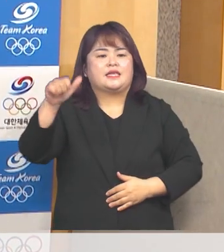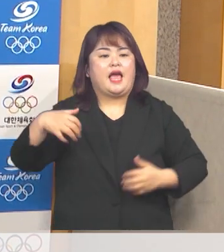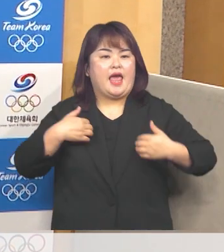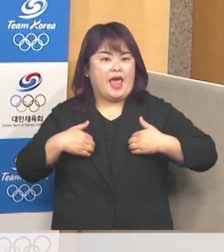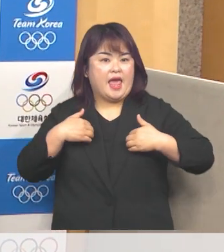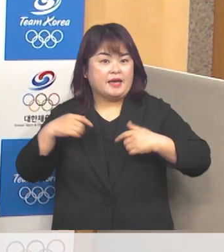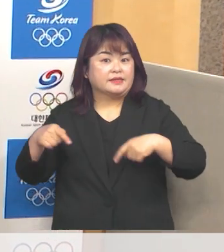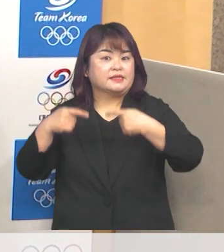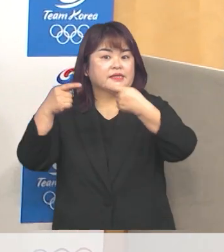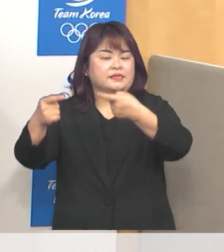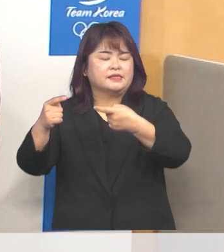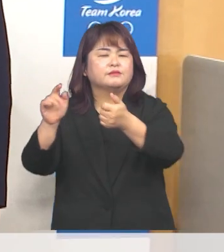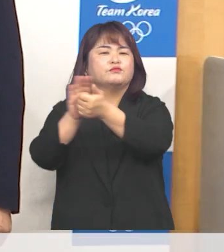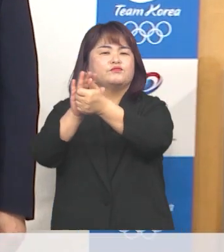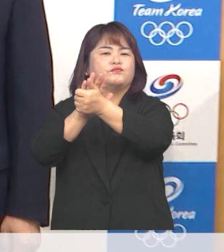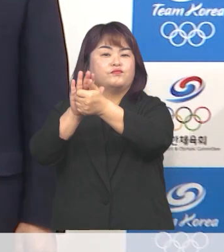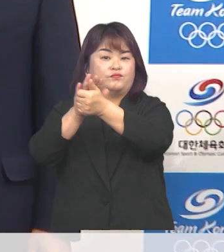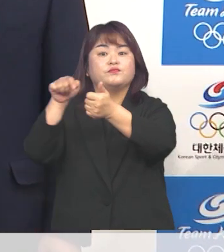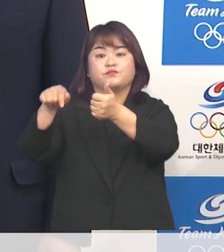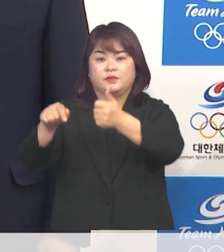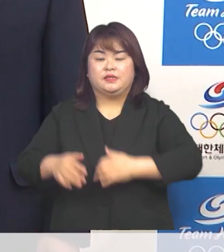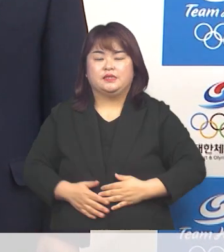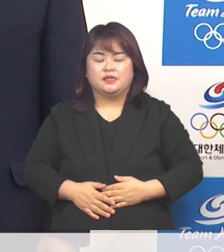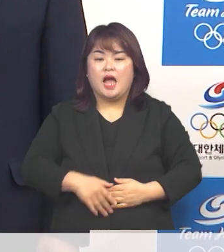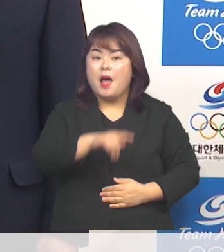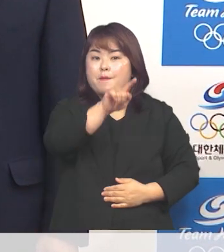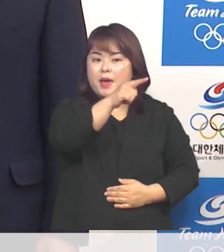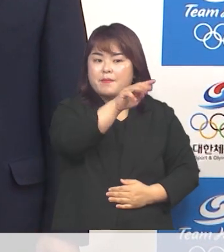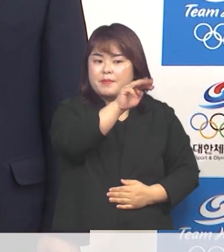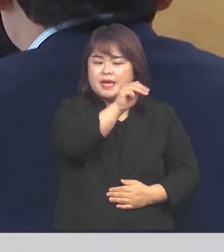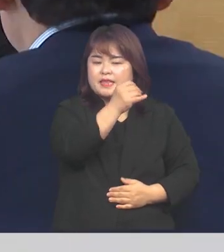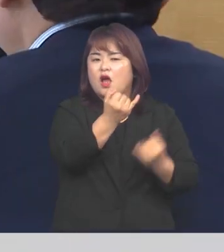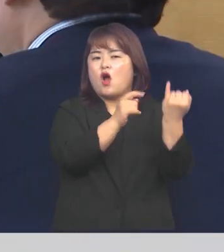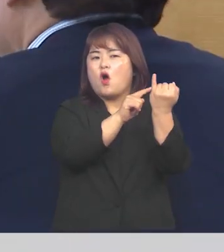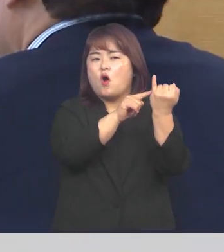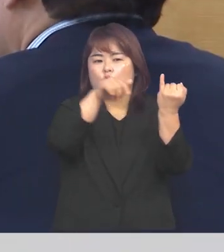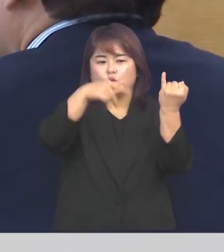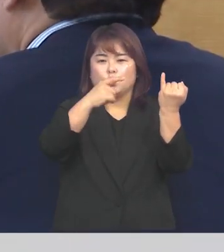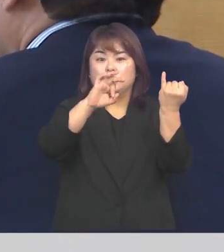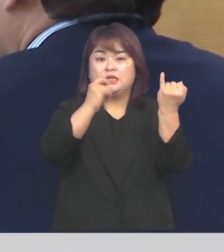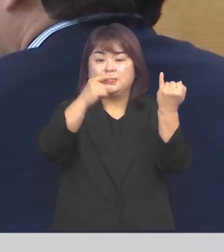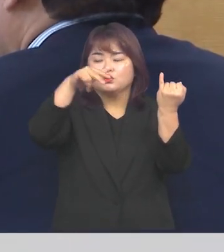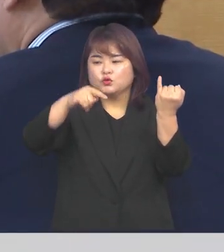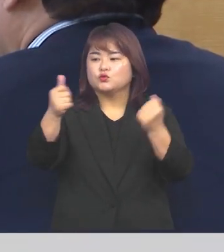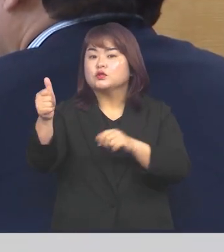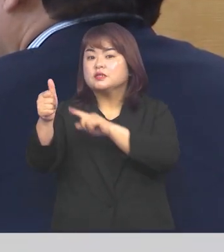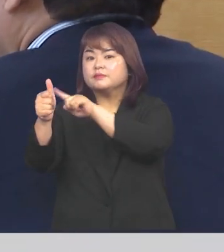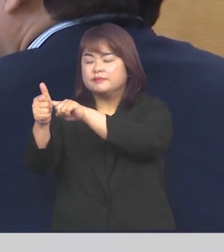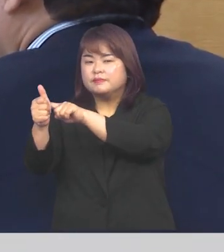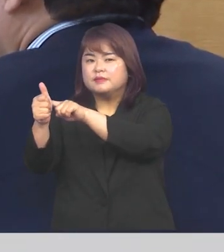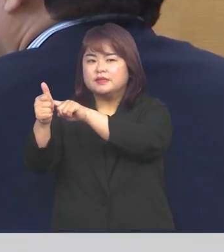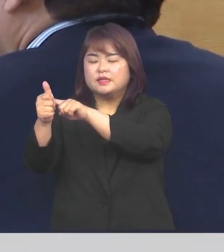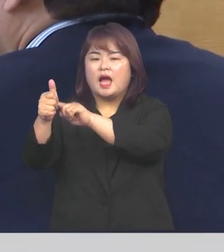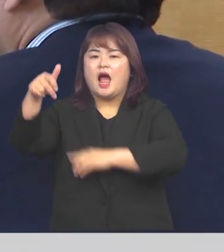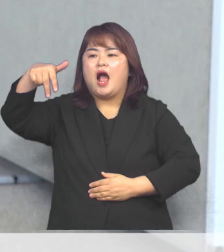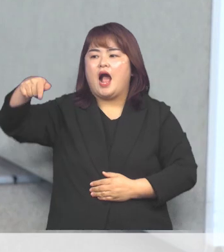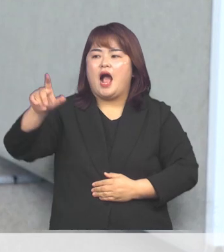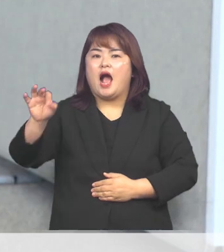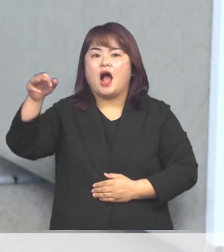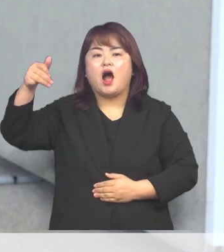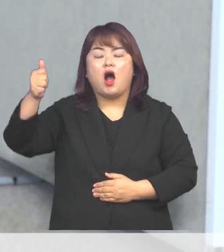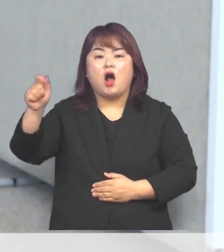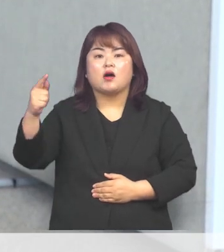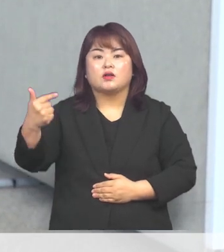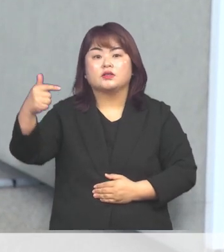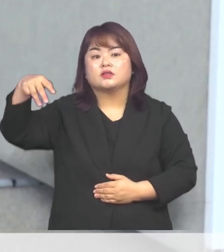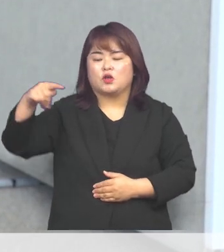선수들을 격려했습니다. 이 시장은 여자 100m 허들 조은주 선수와 남자 유도 73kg급 강헌철 선수